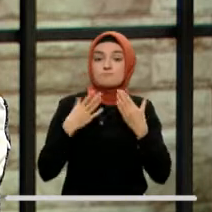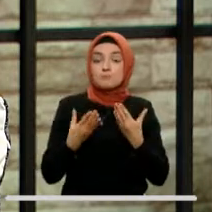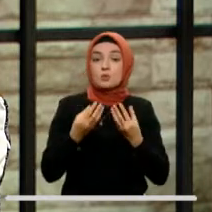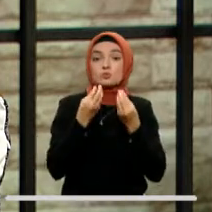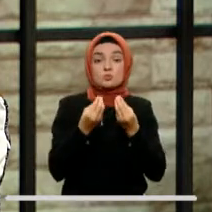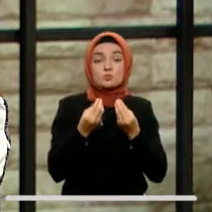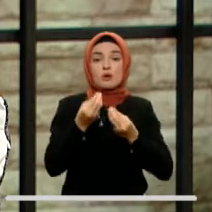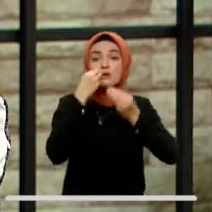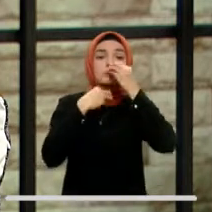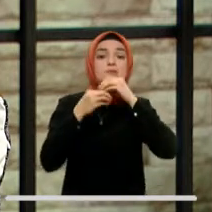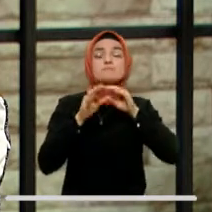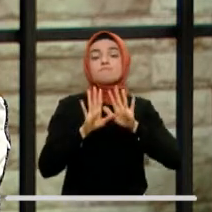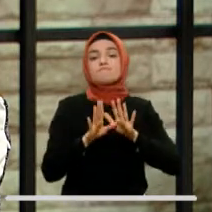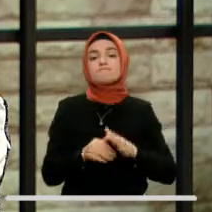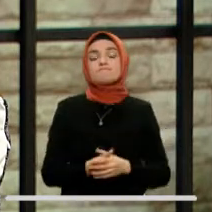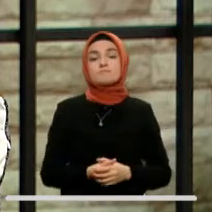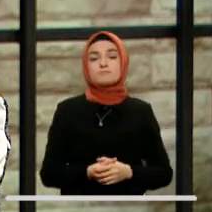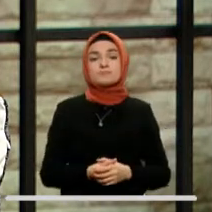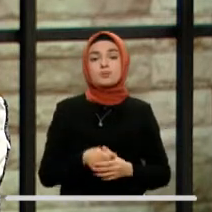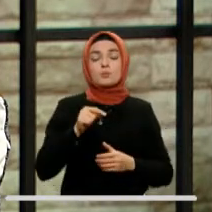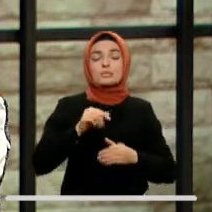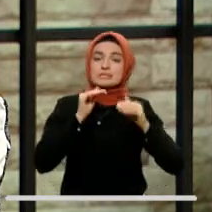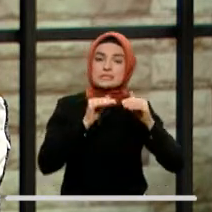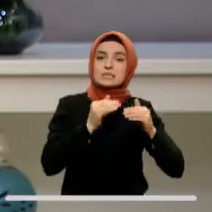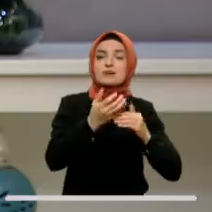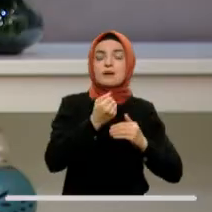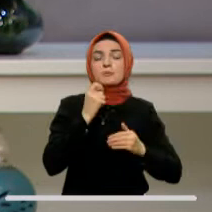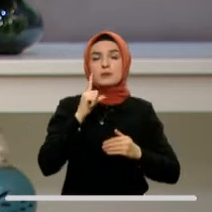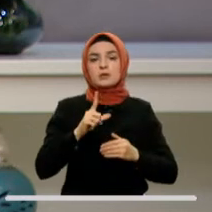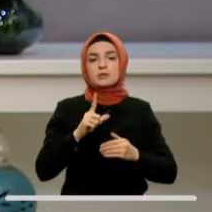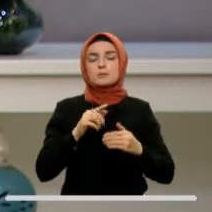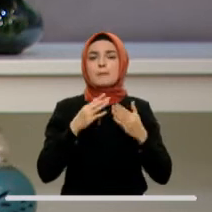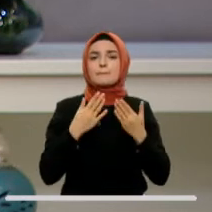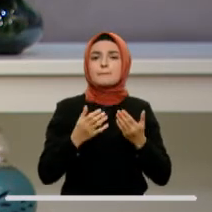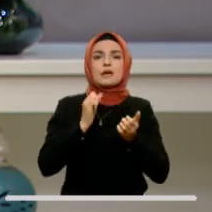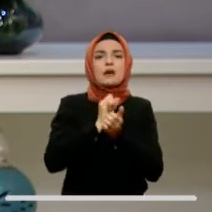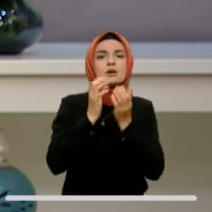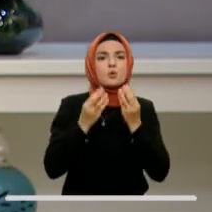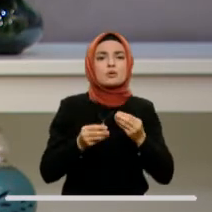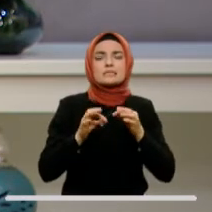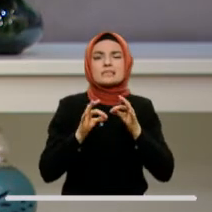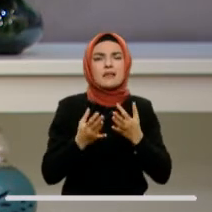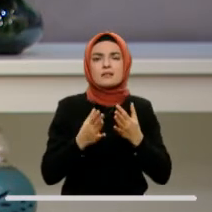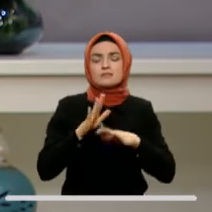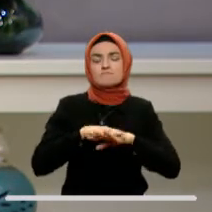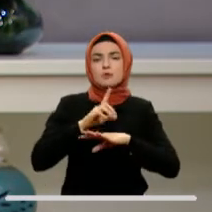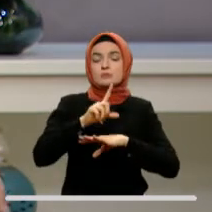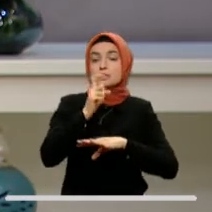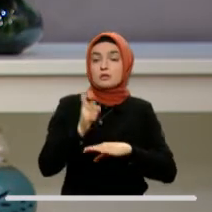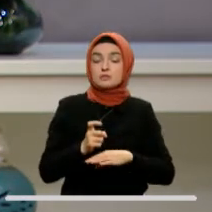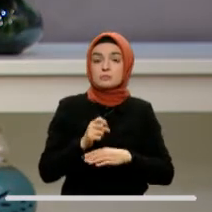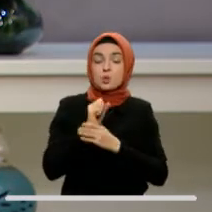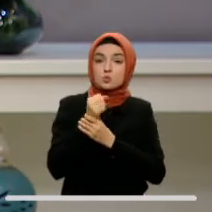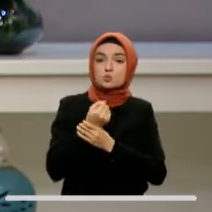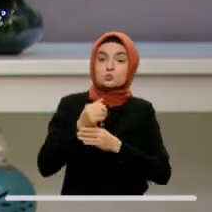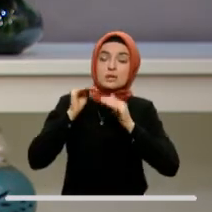içmiyor. Öyle bir durumda destek alınabilir. Peki aileler olarak daha çok neler yapmalıyız? Gerek uzman desteği